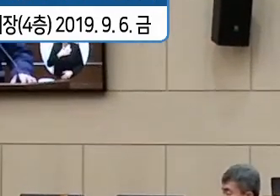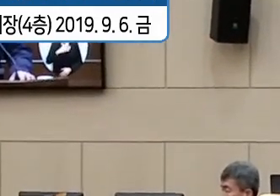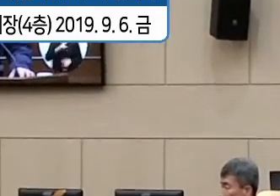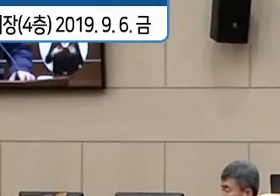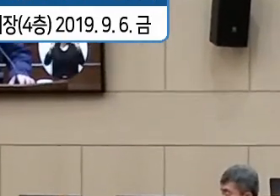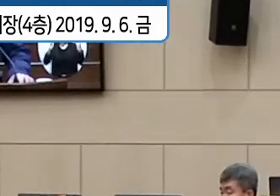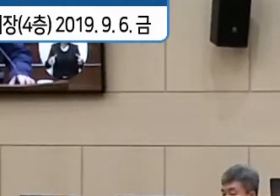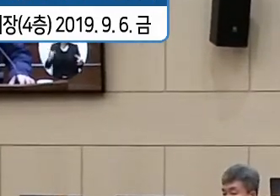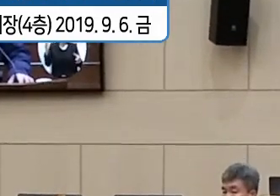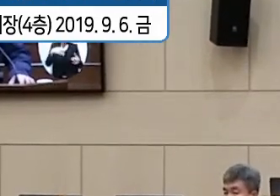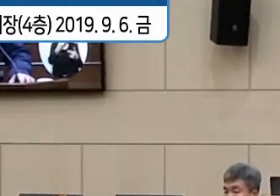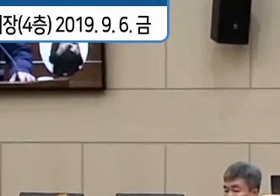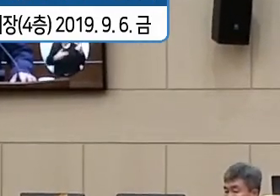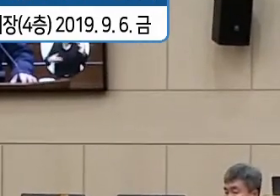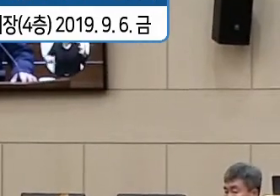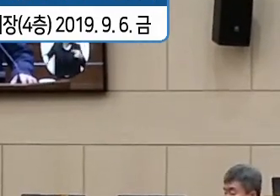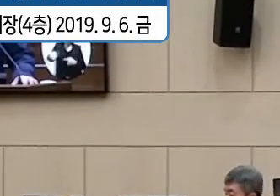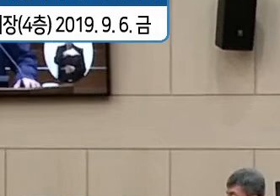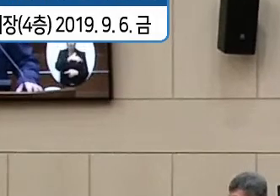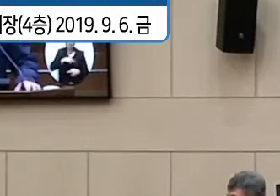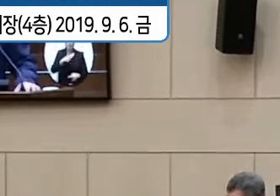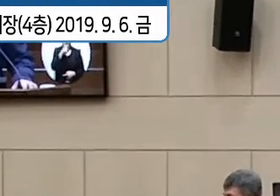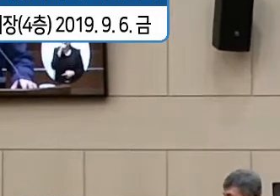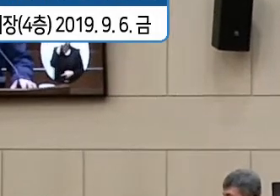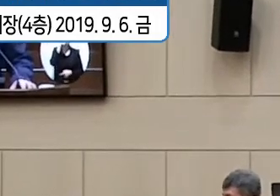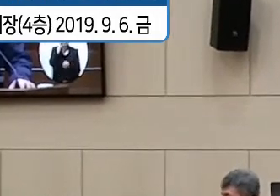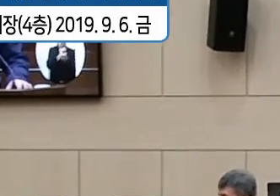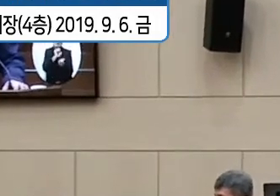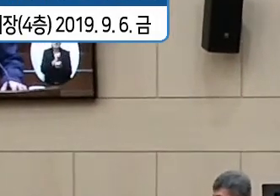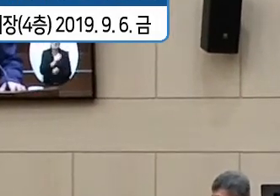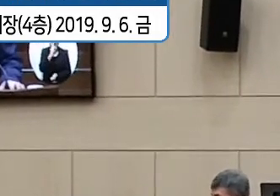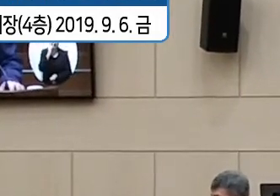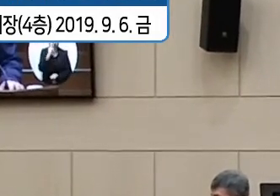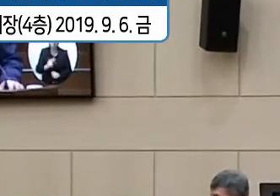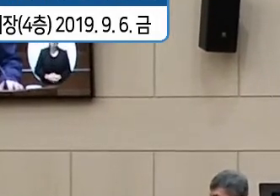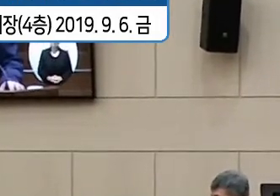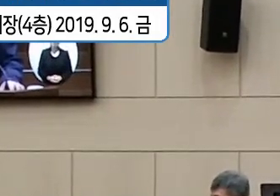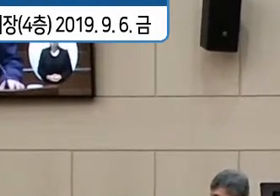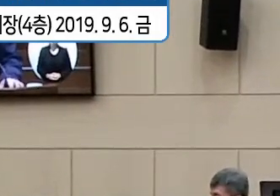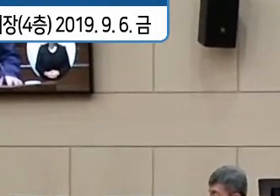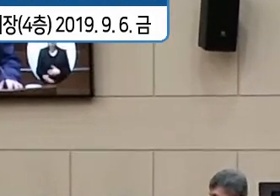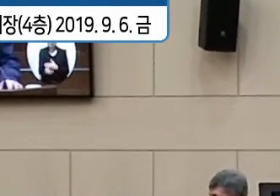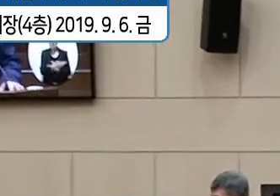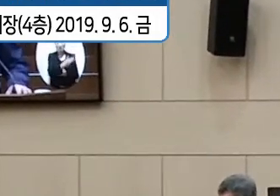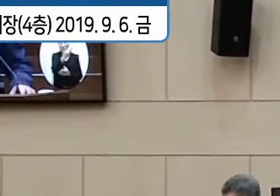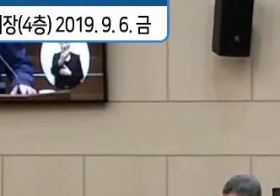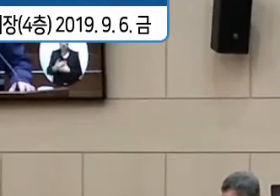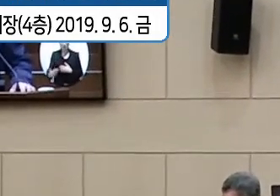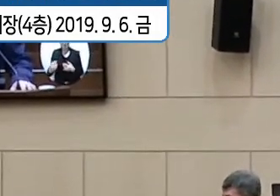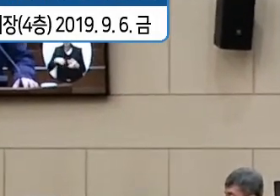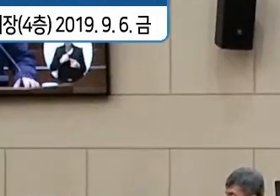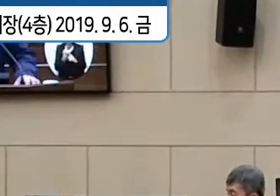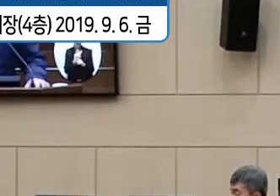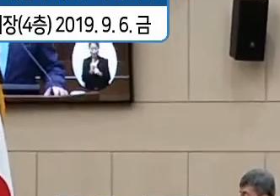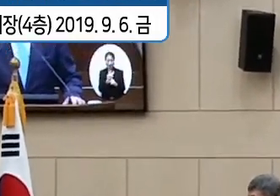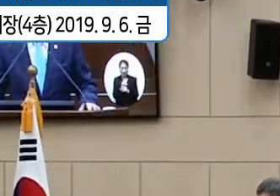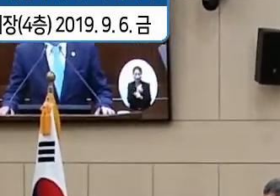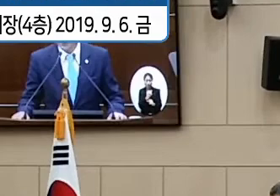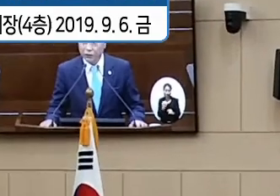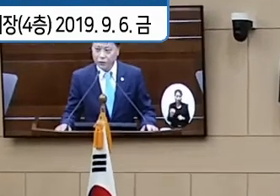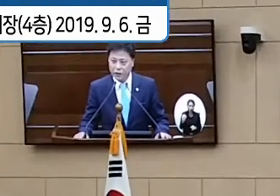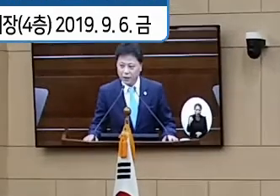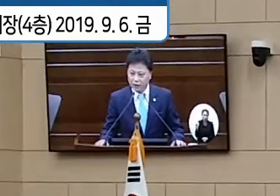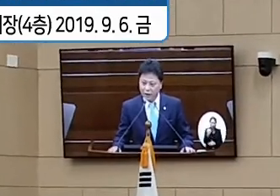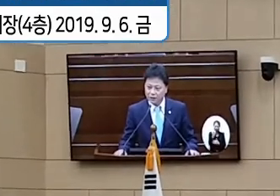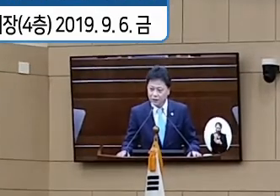포함한 낙동강 수계의 수질 오염이 심각한 수준입니다. 하천의 자정 능력을 강화하고